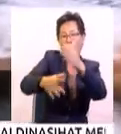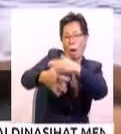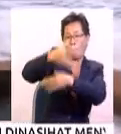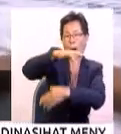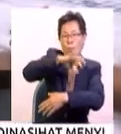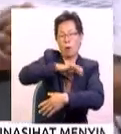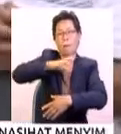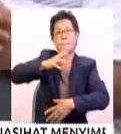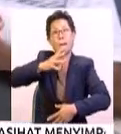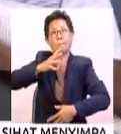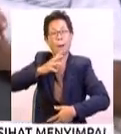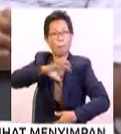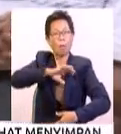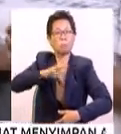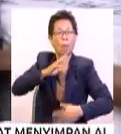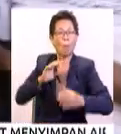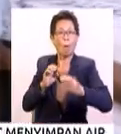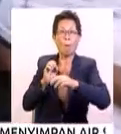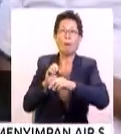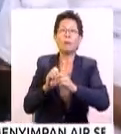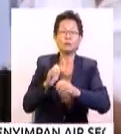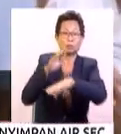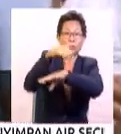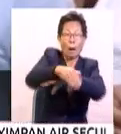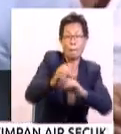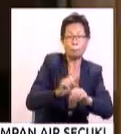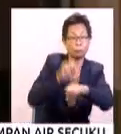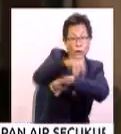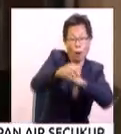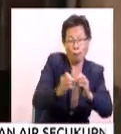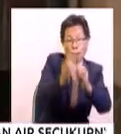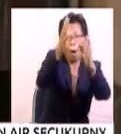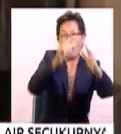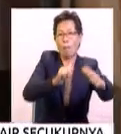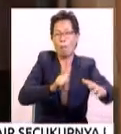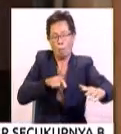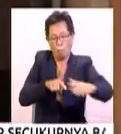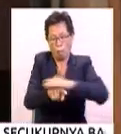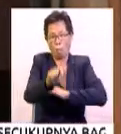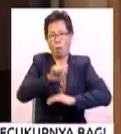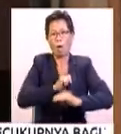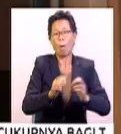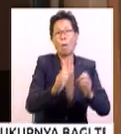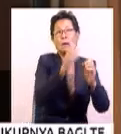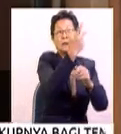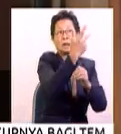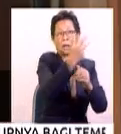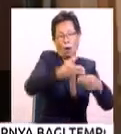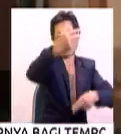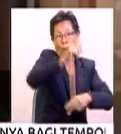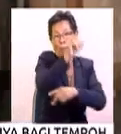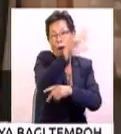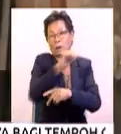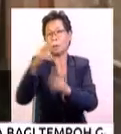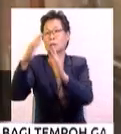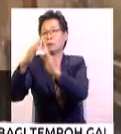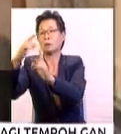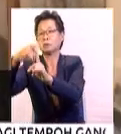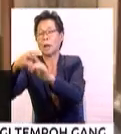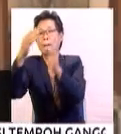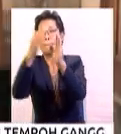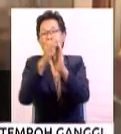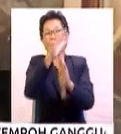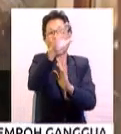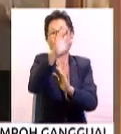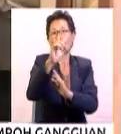polis menyebut ia serangan bom bunuh diri. Letupan berlaku di tiga hotel mewah dan sebuah gereja di Bandar Colombo, manakala